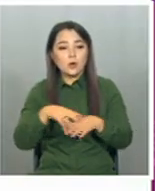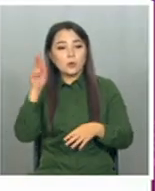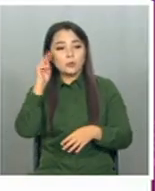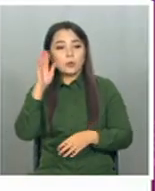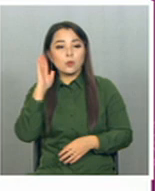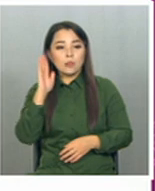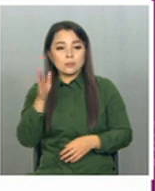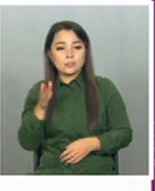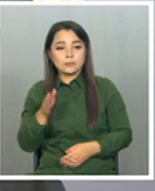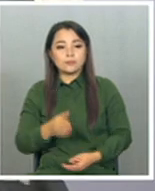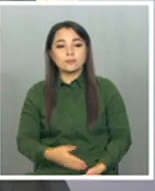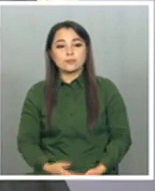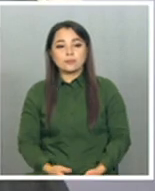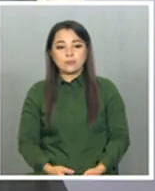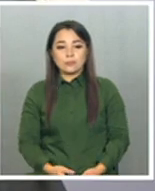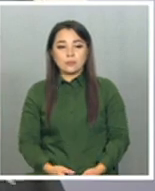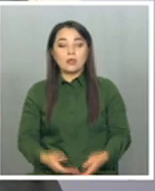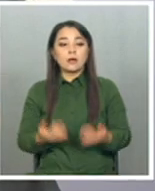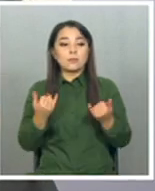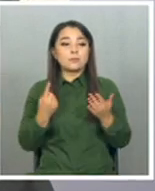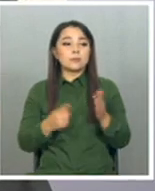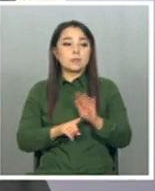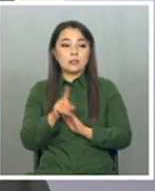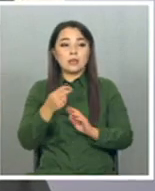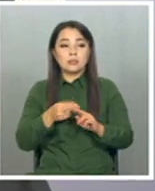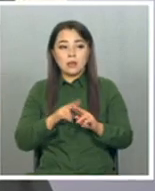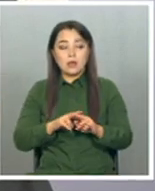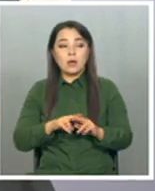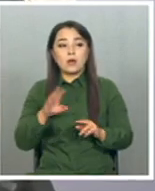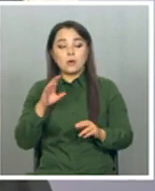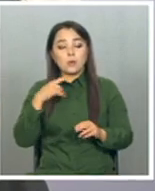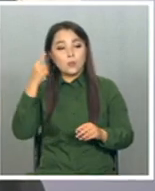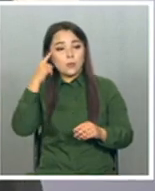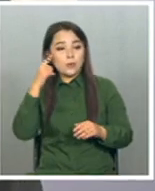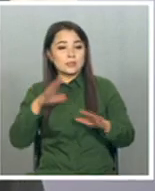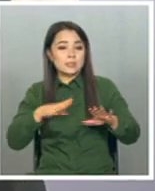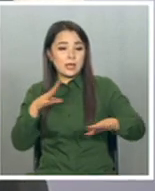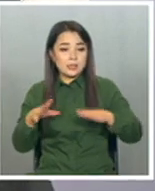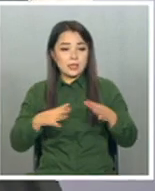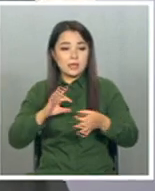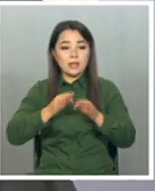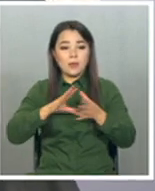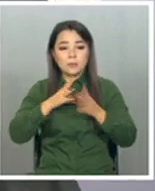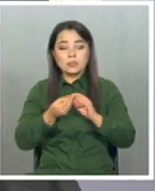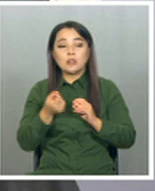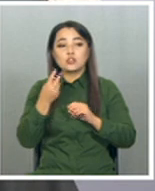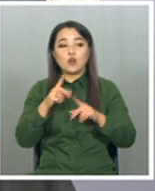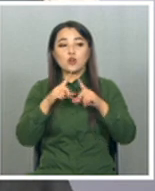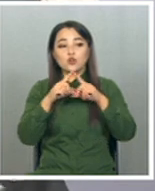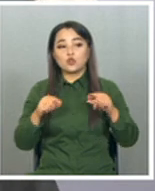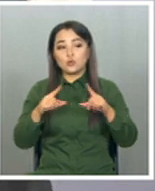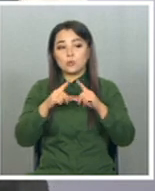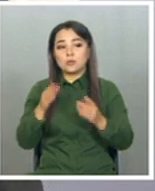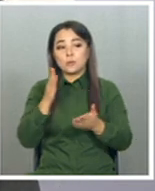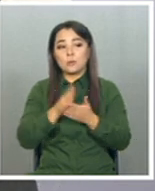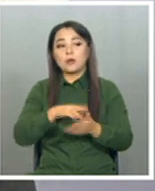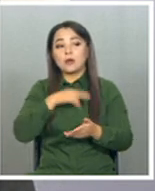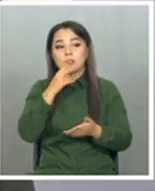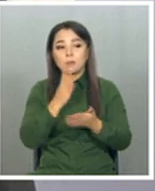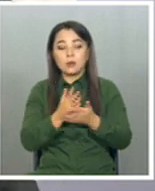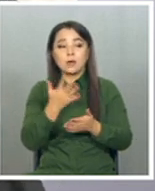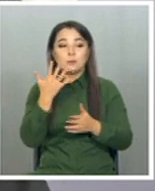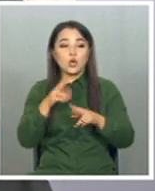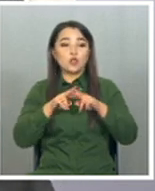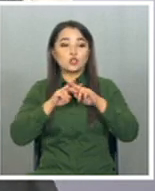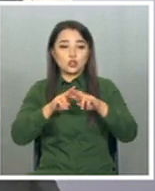үйренесіз. Алдымен балалар, біз ой сергіту мақсатында мынау суретте неше үш бұрыш бар. Яғни мынау бес